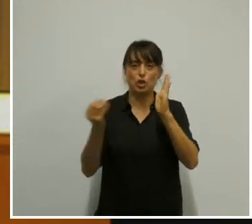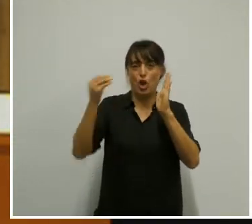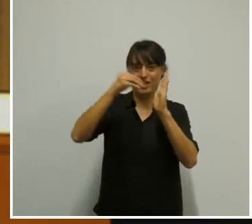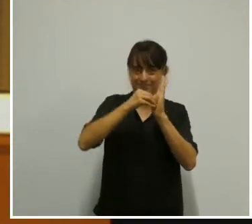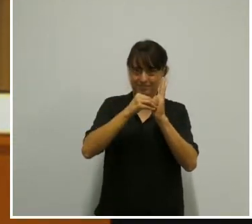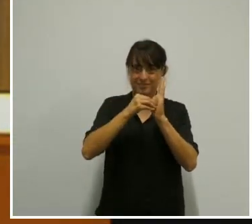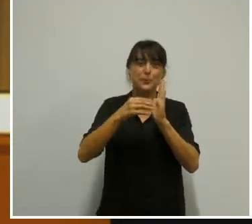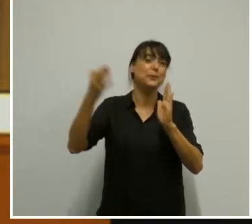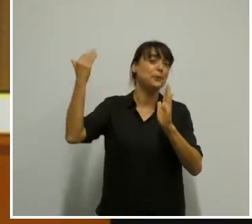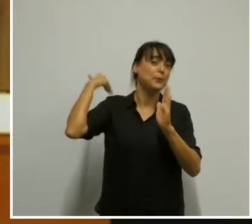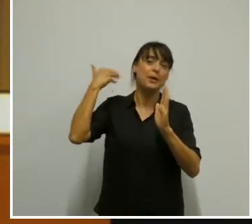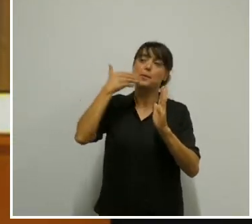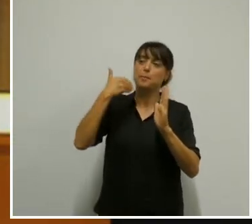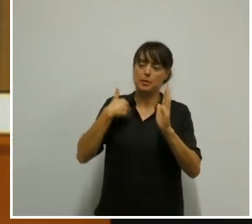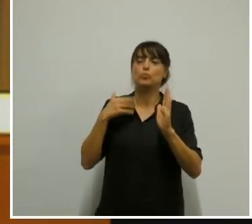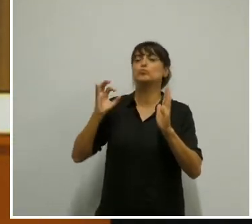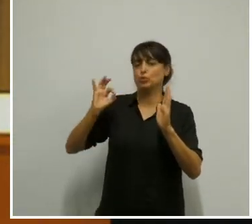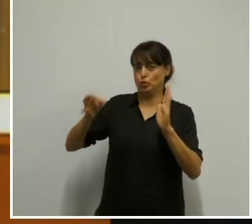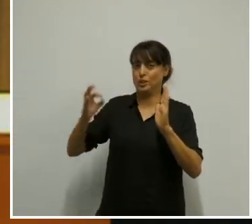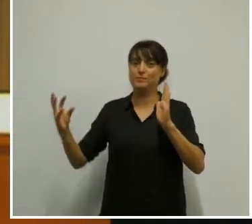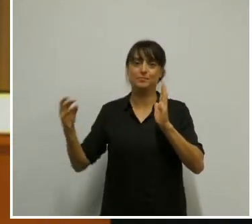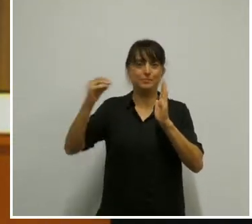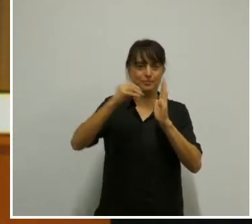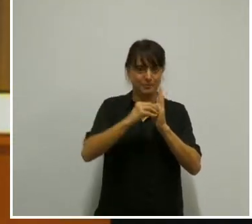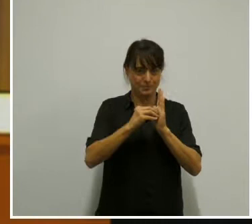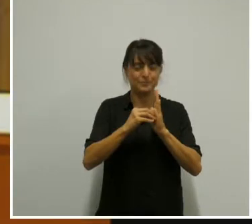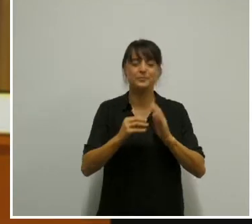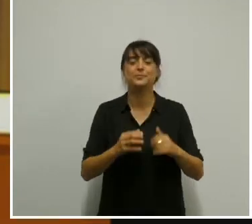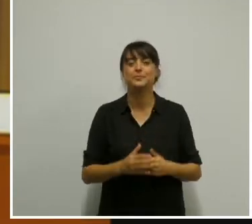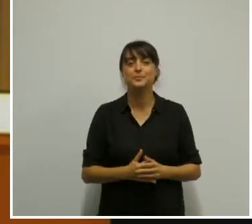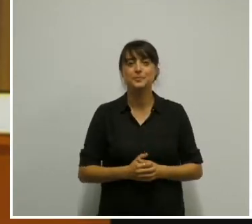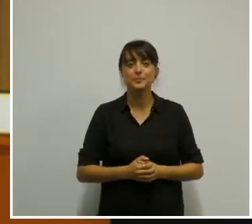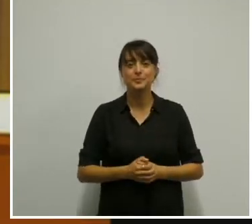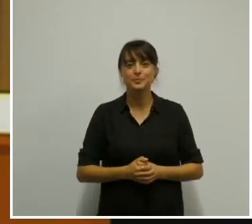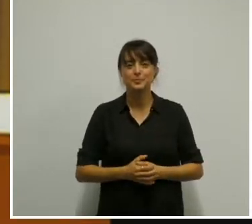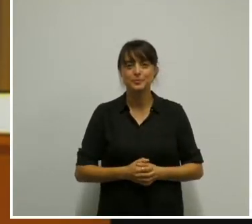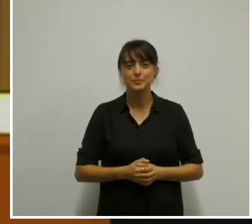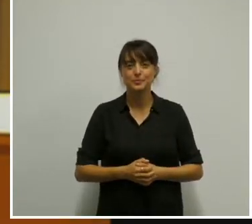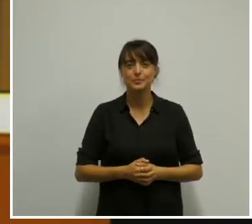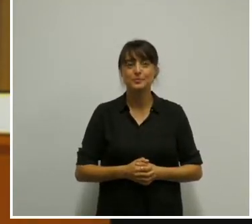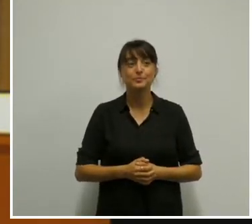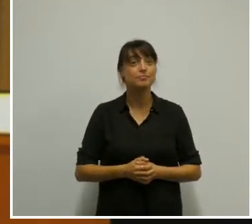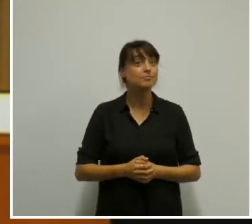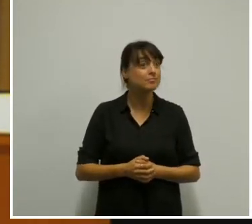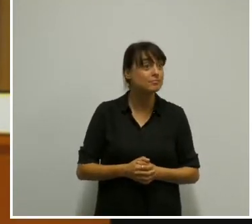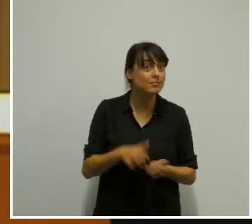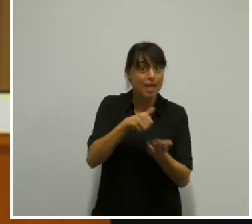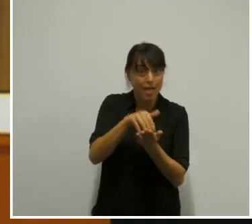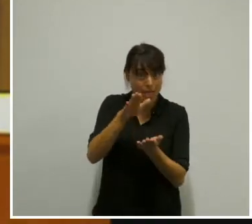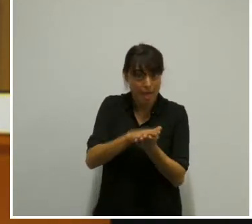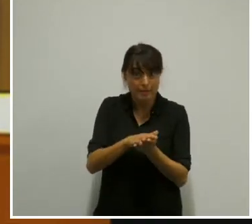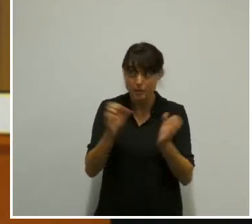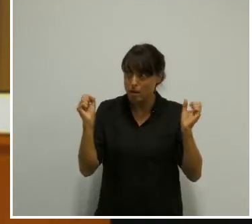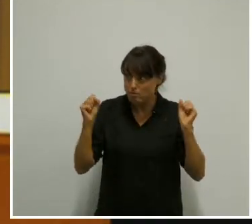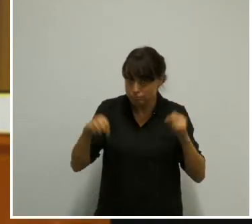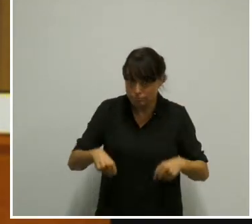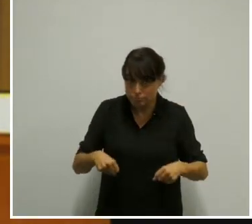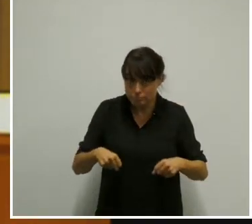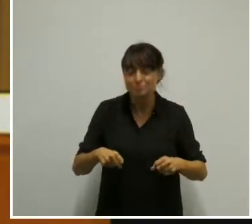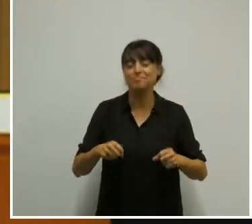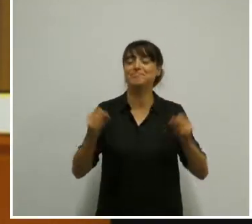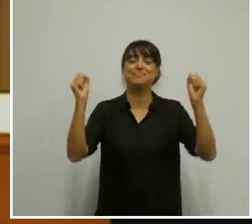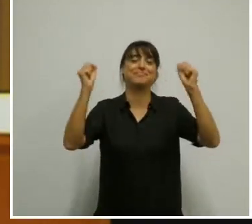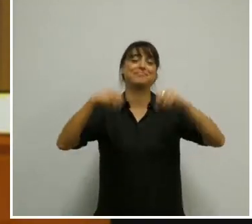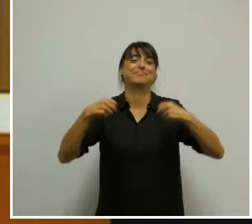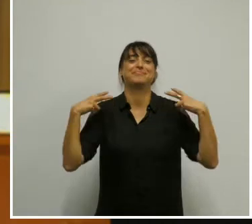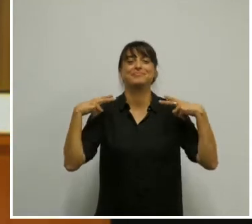s'afegeix i s'ha enviat de fet amb la convocatòria. I si no hi ha més modificacions, s'aprovaria